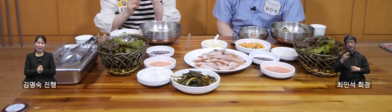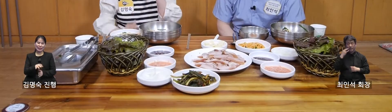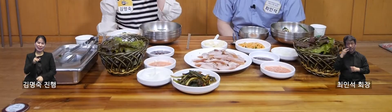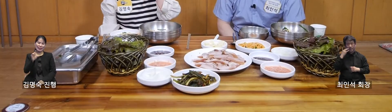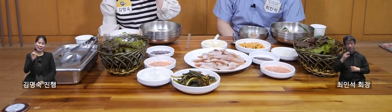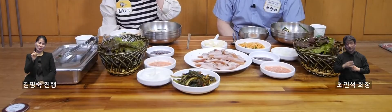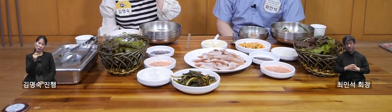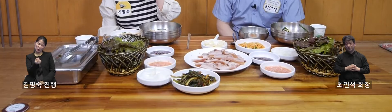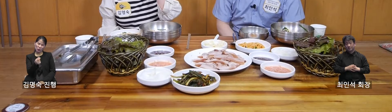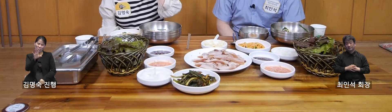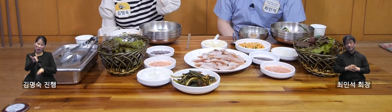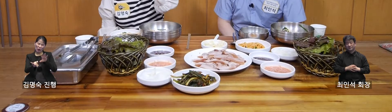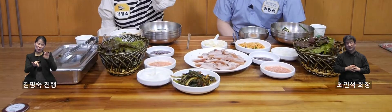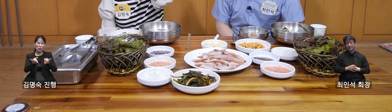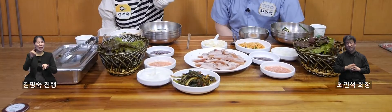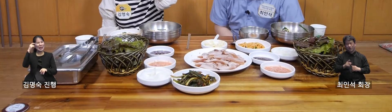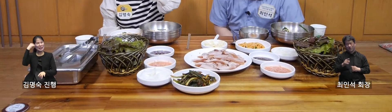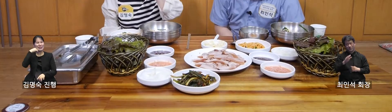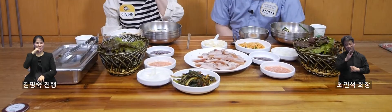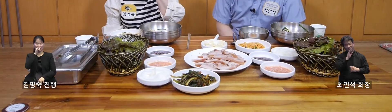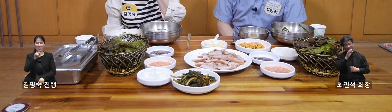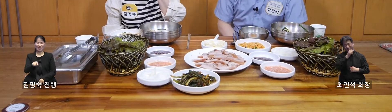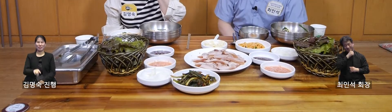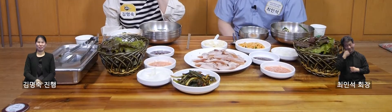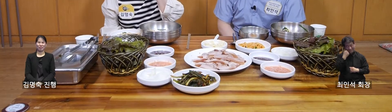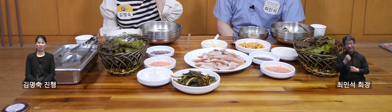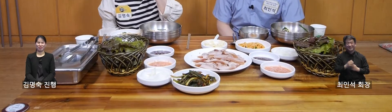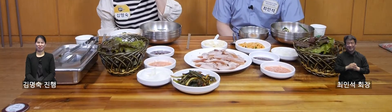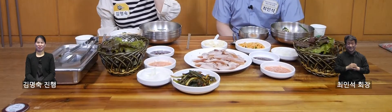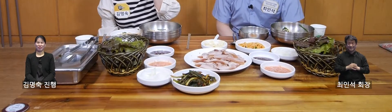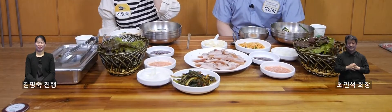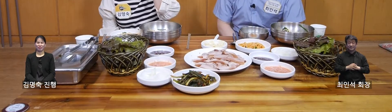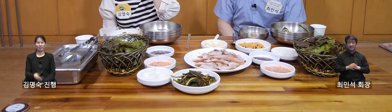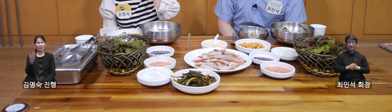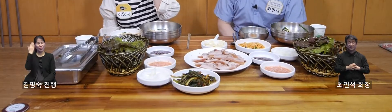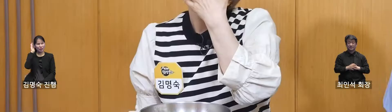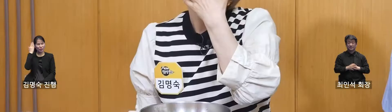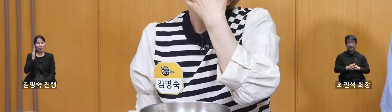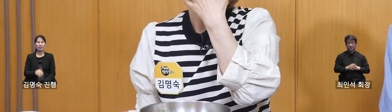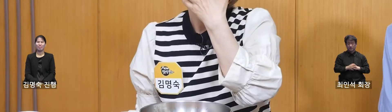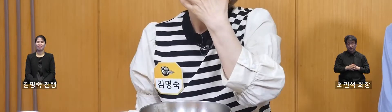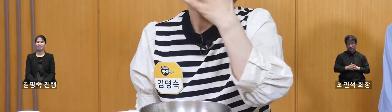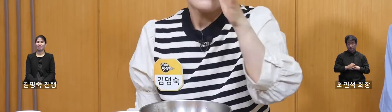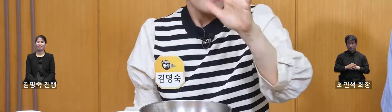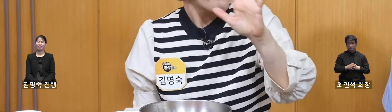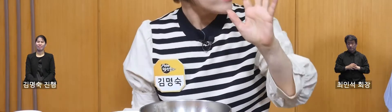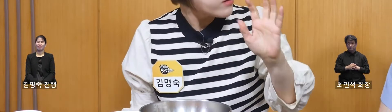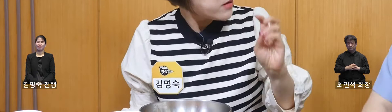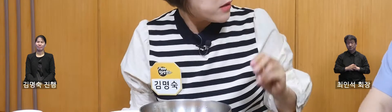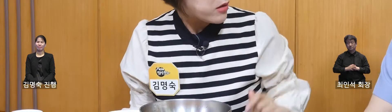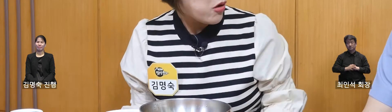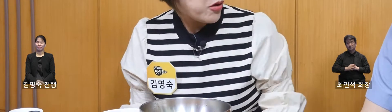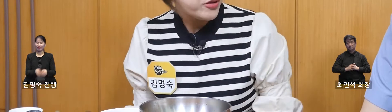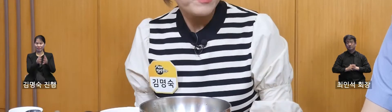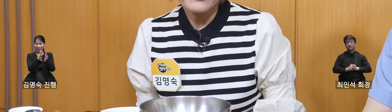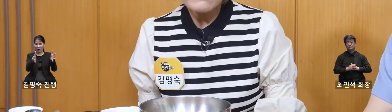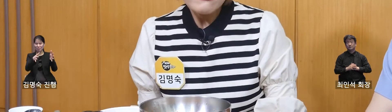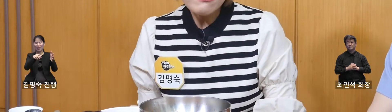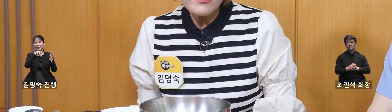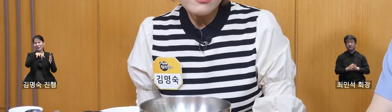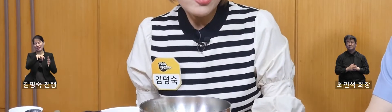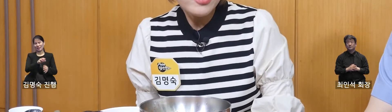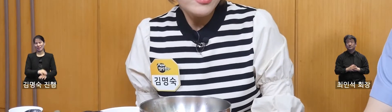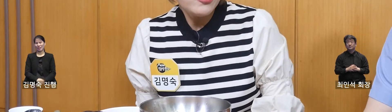네. 네네네. 아주 맛깔나고 맛있습니다. 요즘 이제 사실 아파트에서